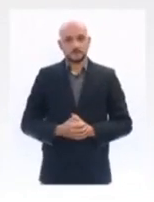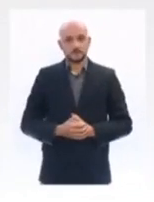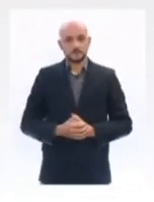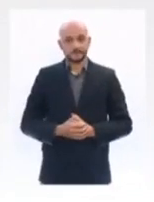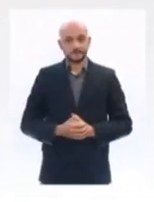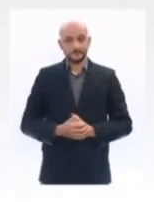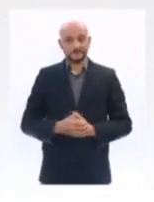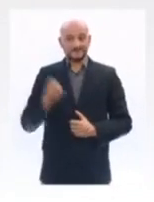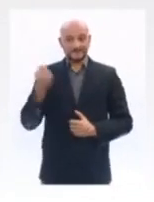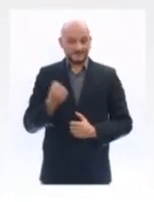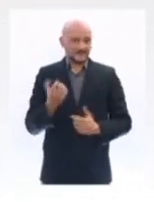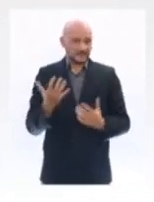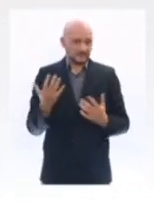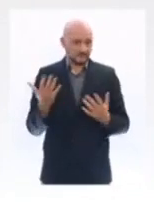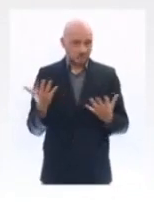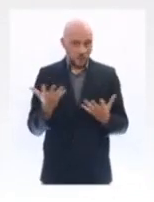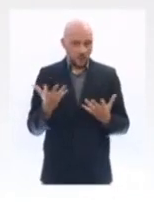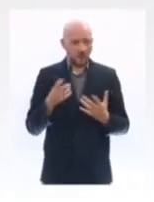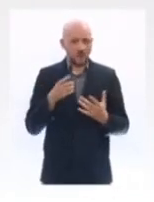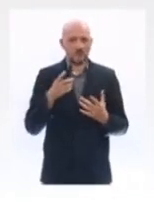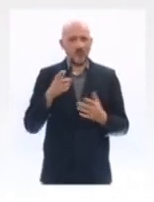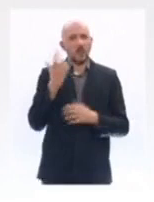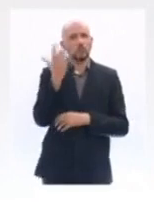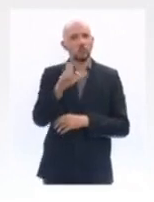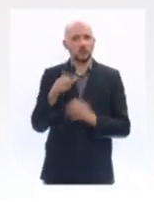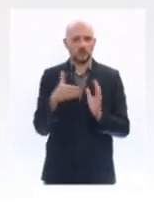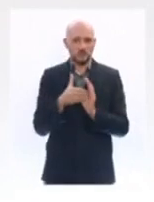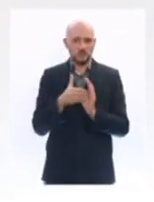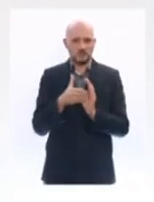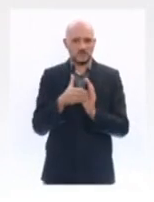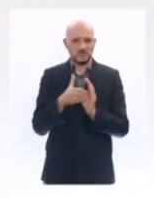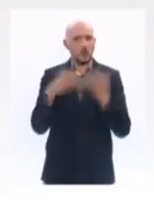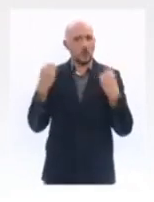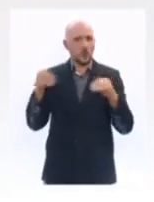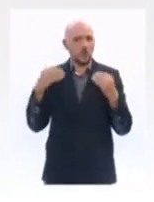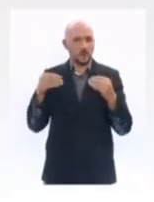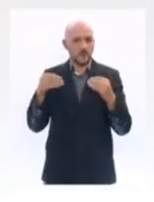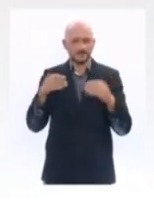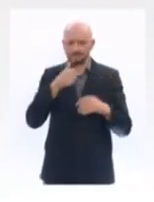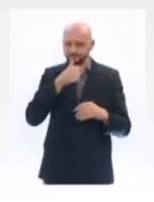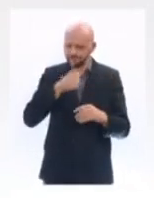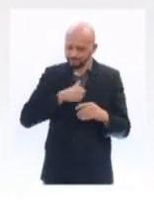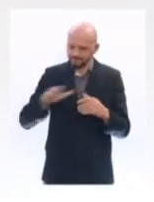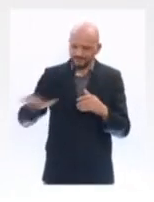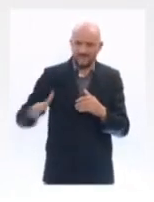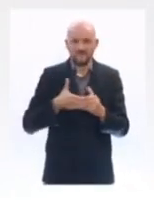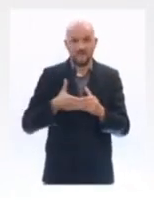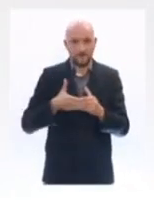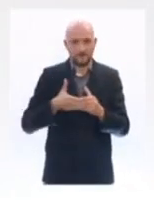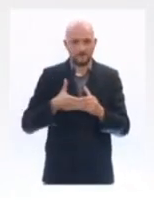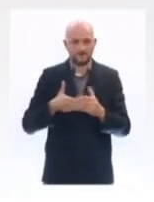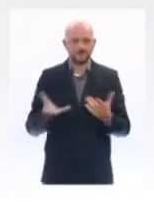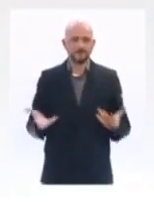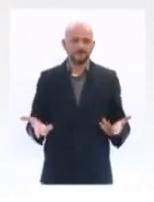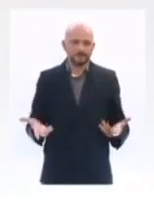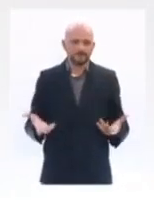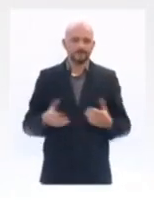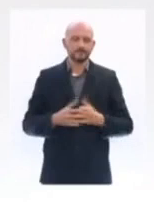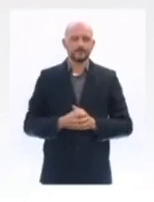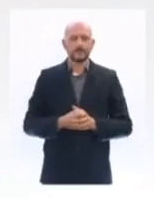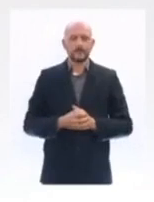confinement. Tout simplement parce que les entreprises ont été fragilisées par la première vague, fragilisées par le